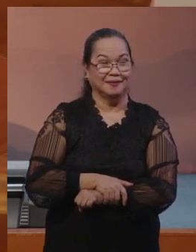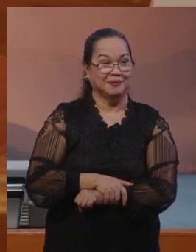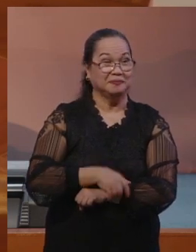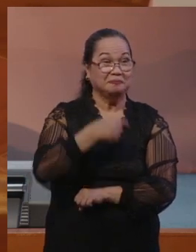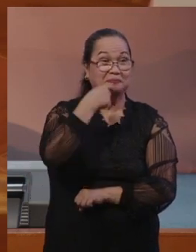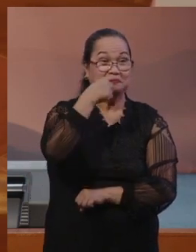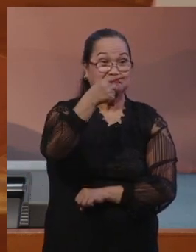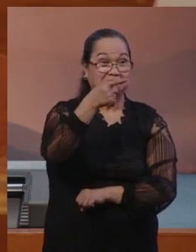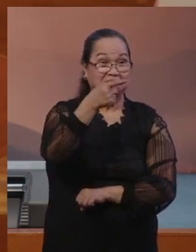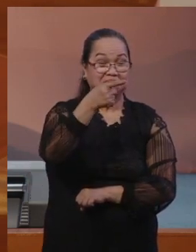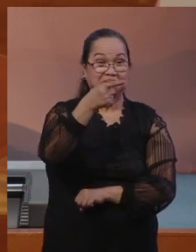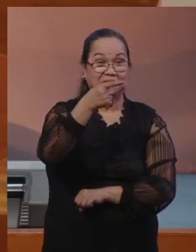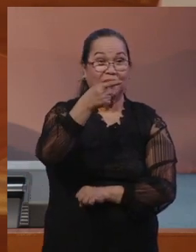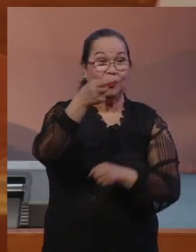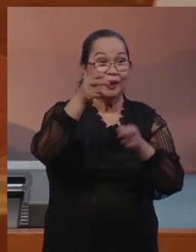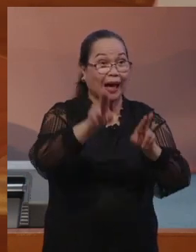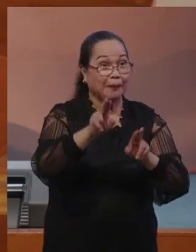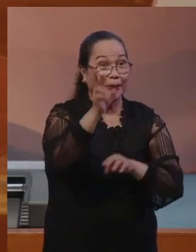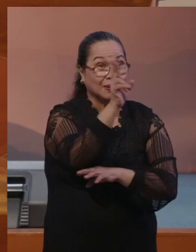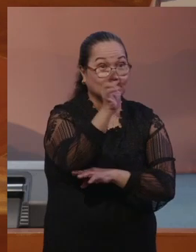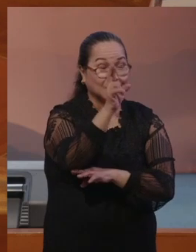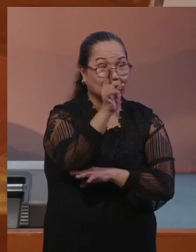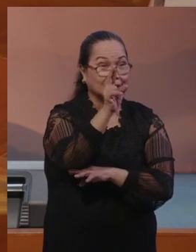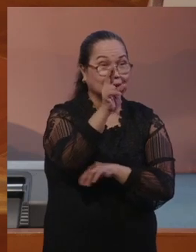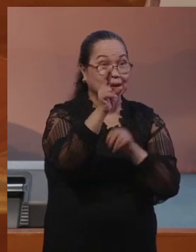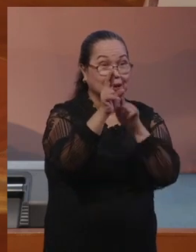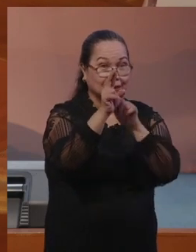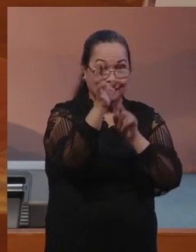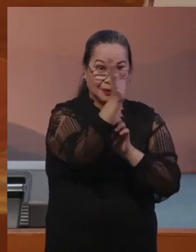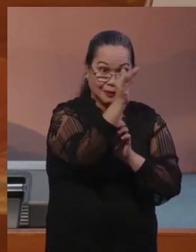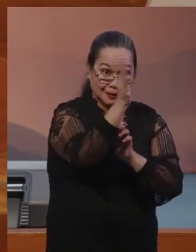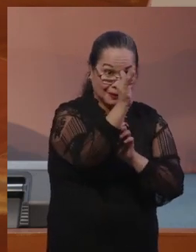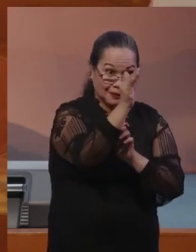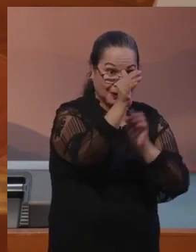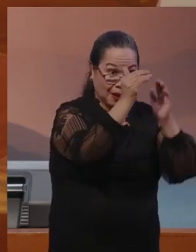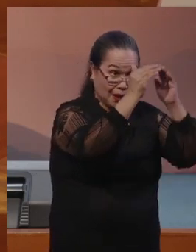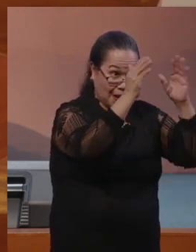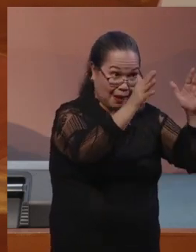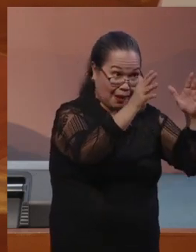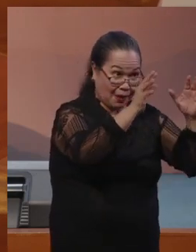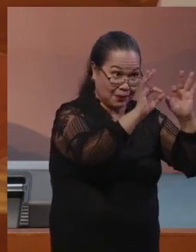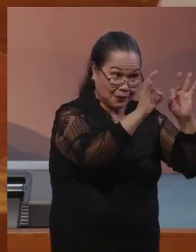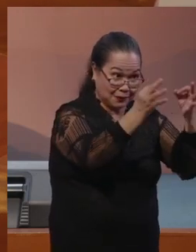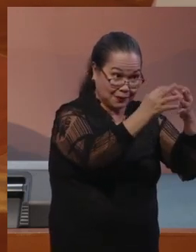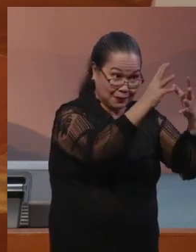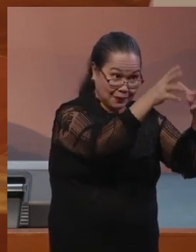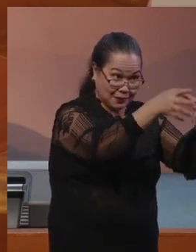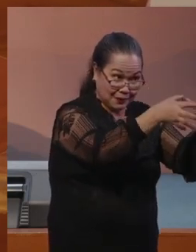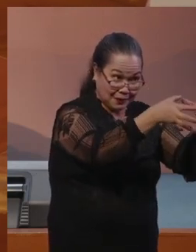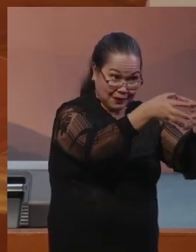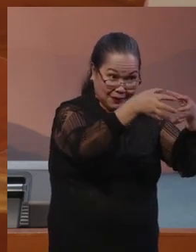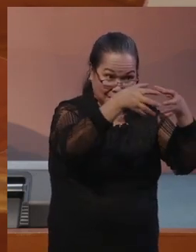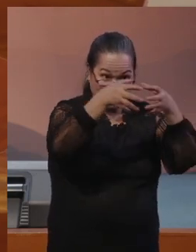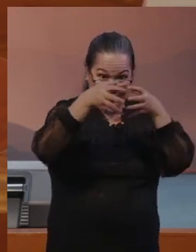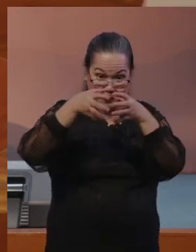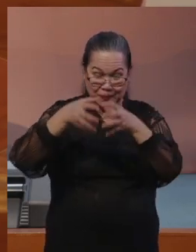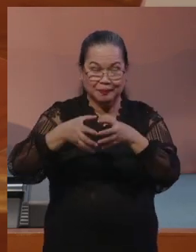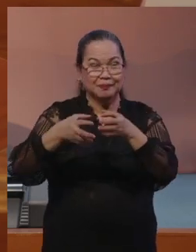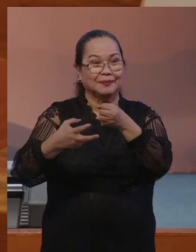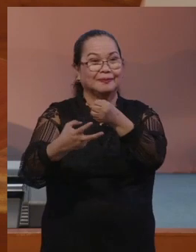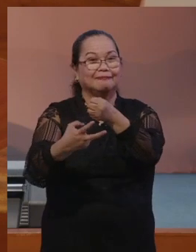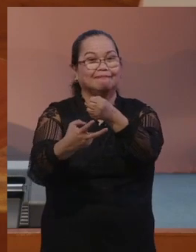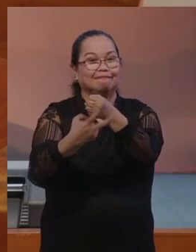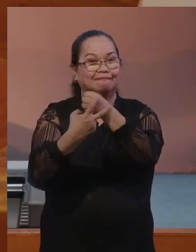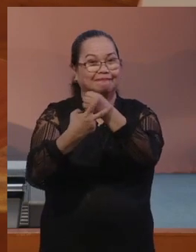sabi dun sa verse 25, but Rahab the prostitute and her father's household and all who belonged to her, Joshua saved